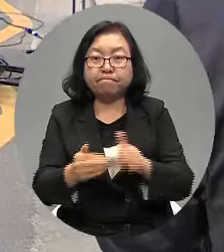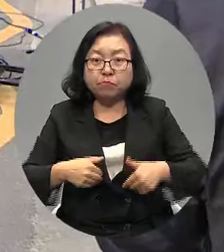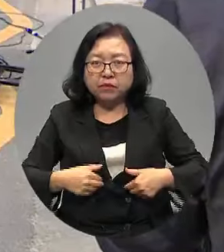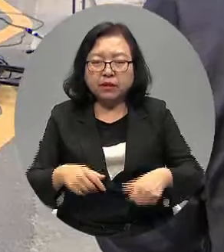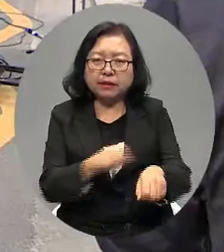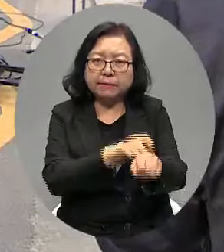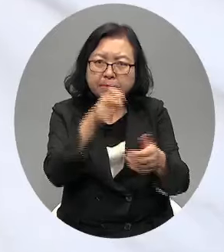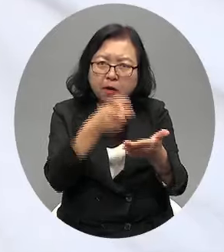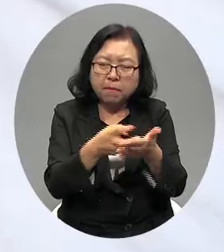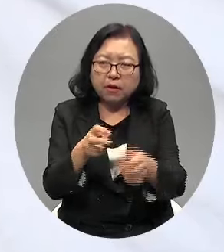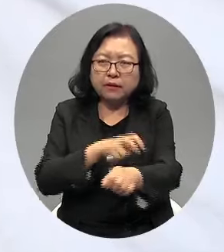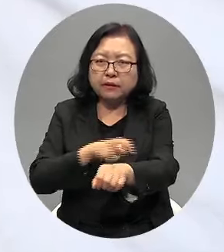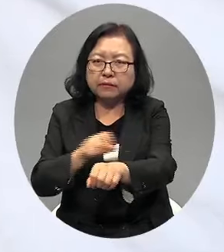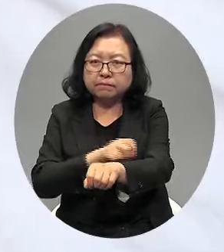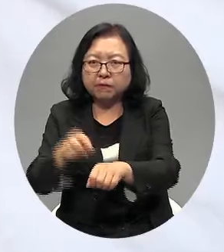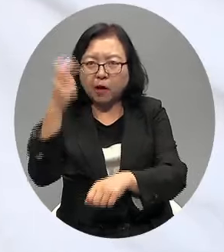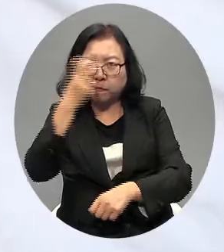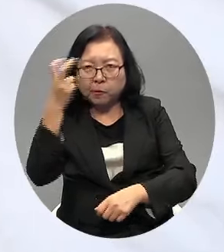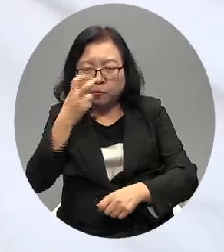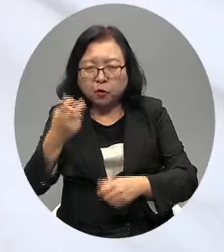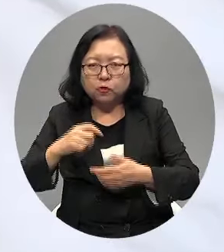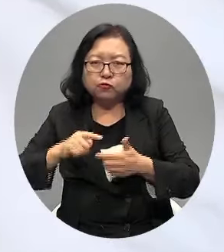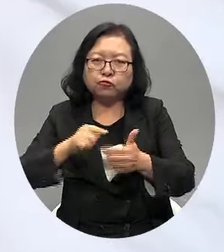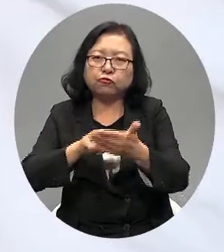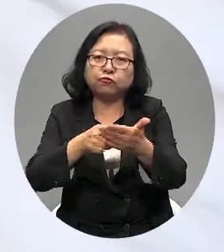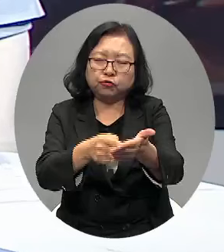특검도 추진해야 한다고 말했습니다.